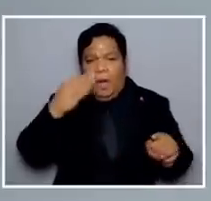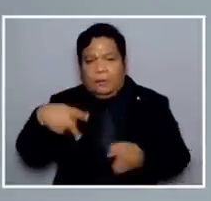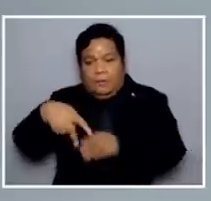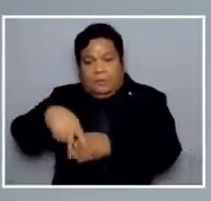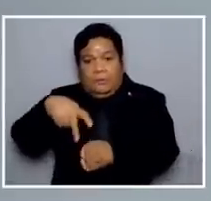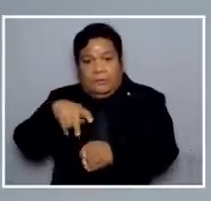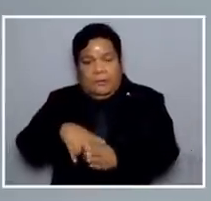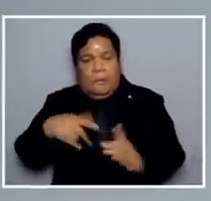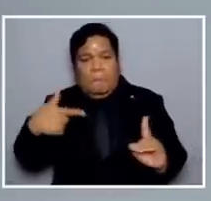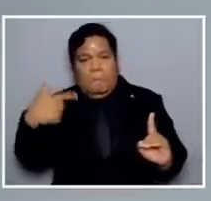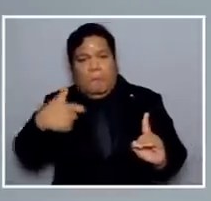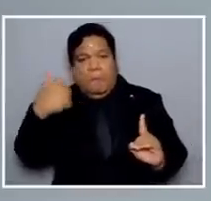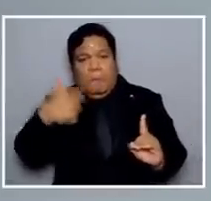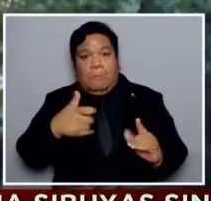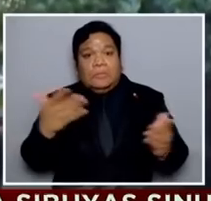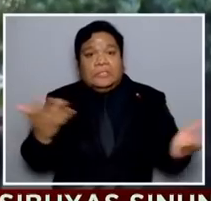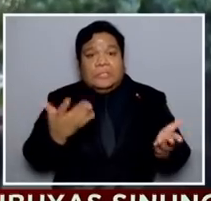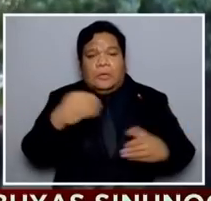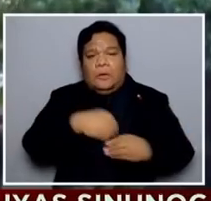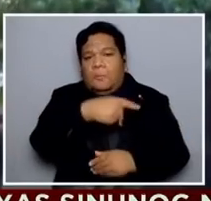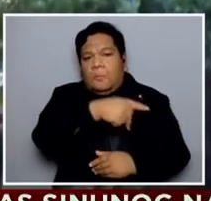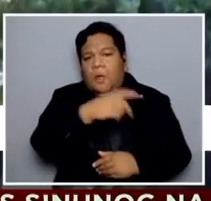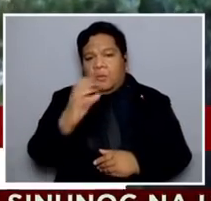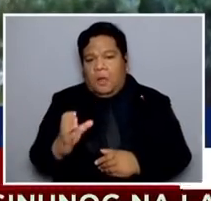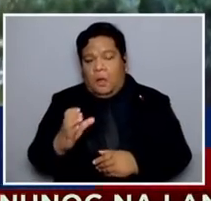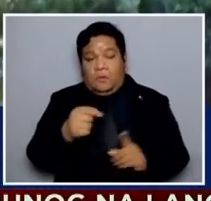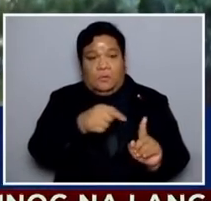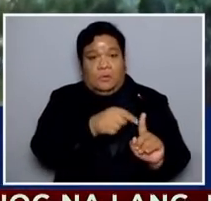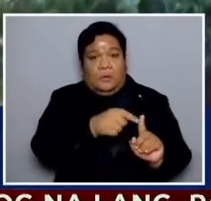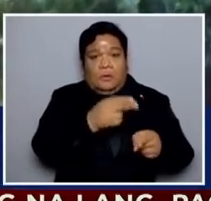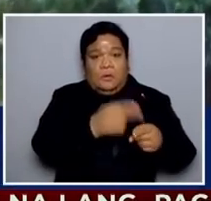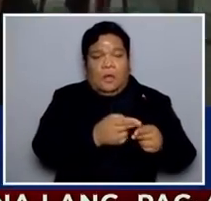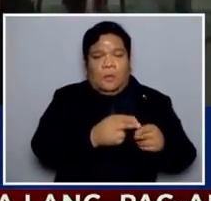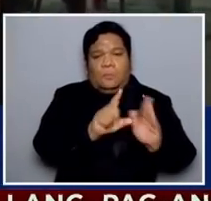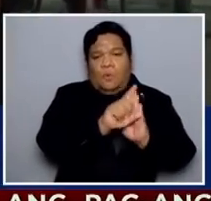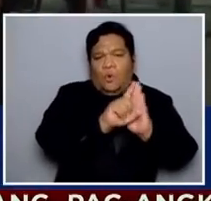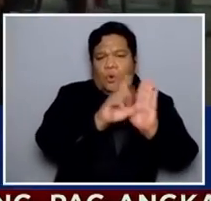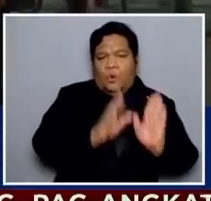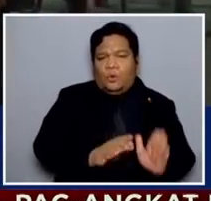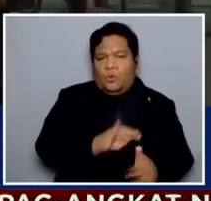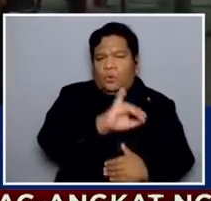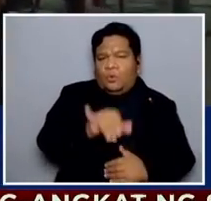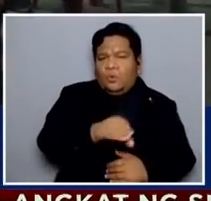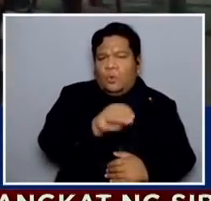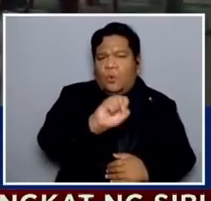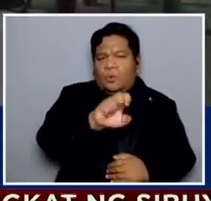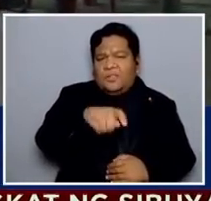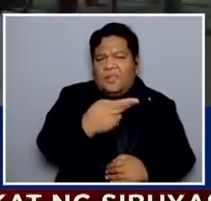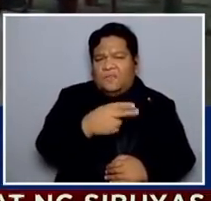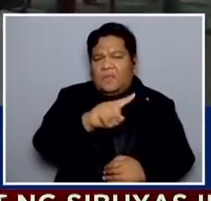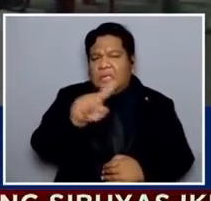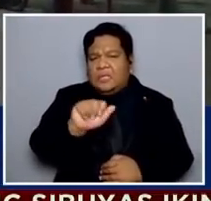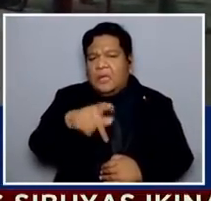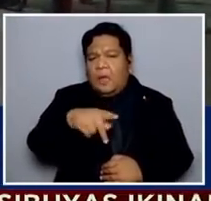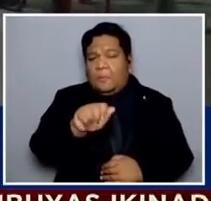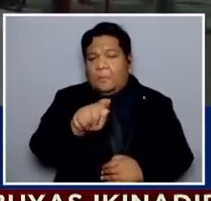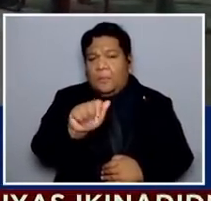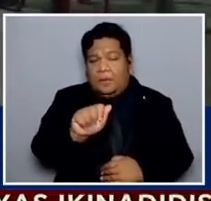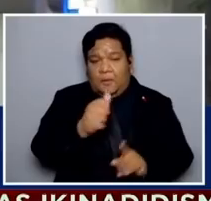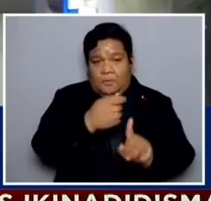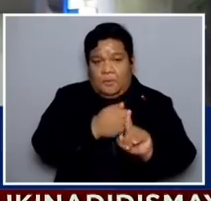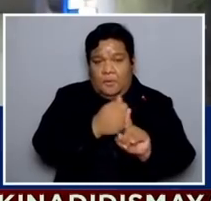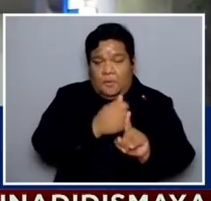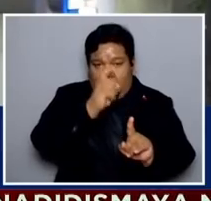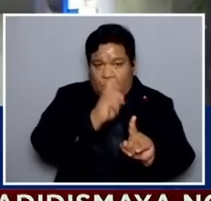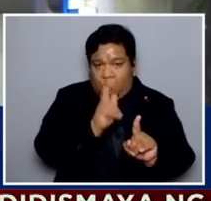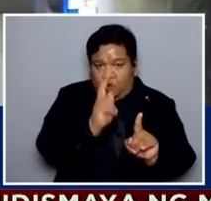kagabi. Kinilala ang biktima na si Attorney Joseph Samuel Zapata, 30 taong gulang at nakatalaga sa